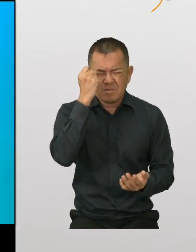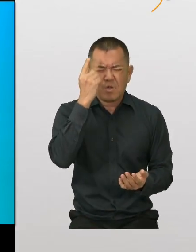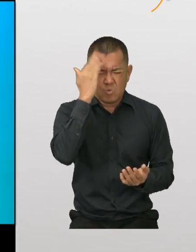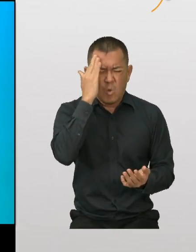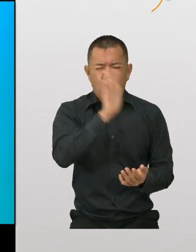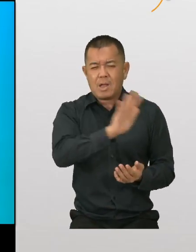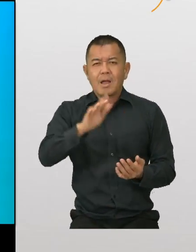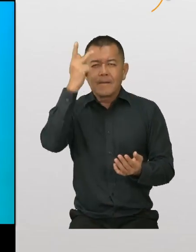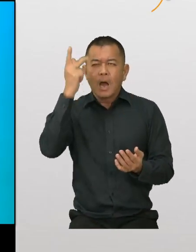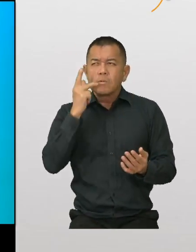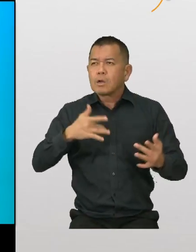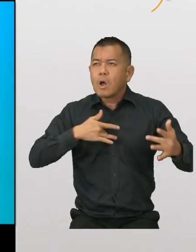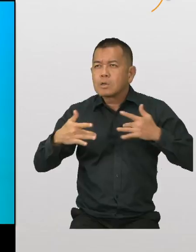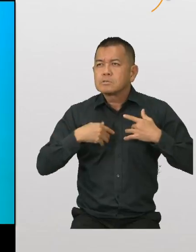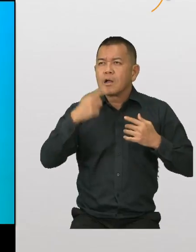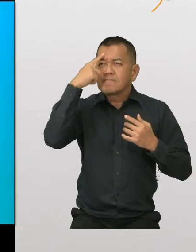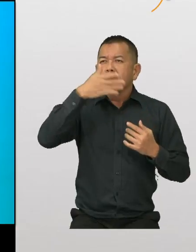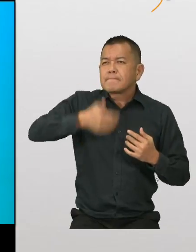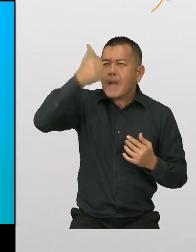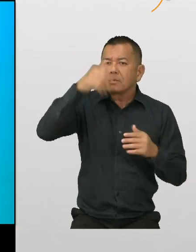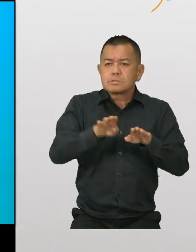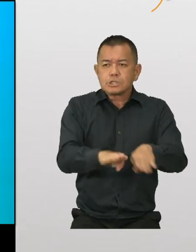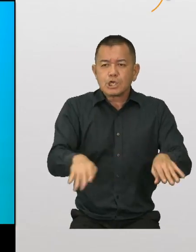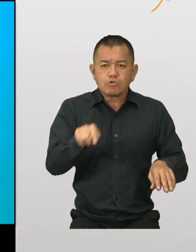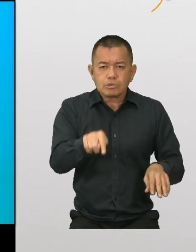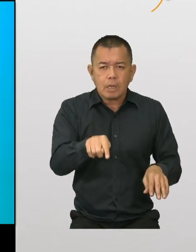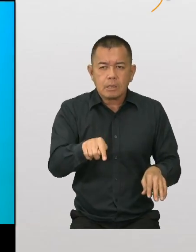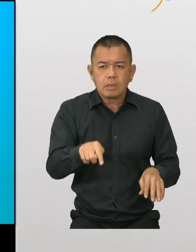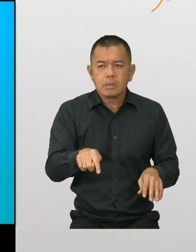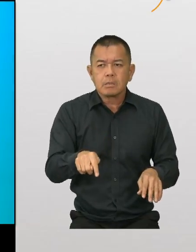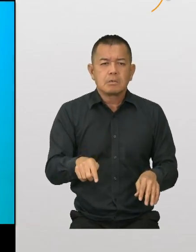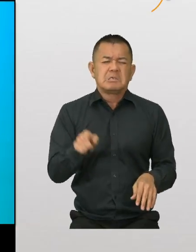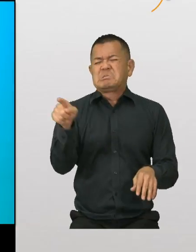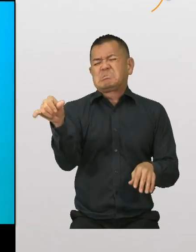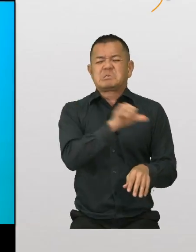爷奶奶 all the grandparents are just 我 the 现在 same. 知道了 Now I know.